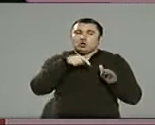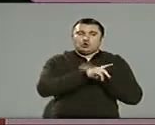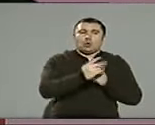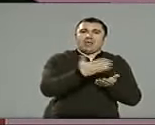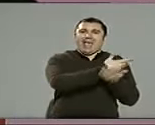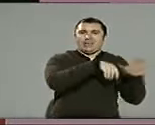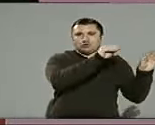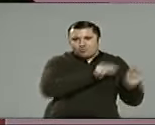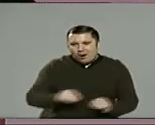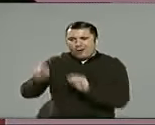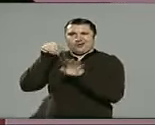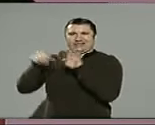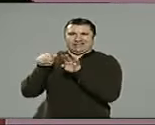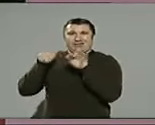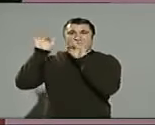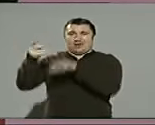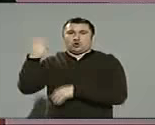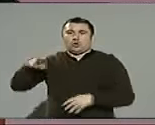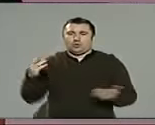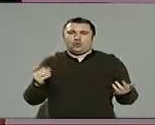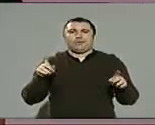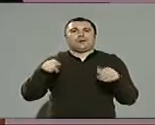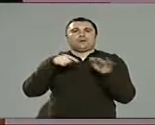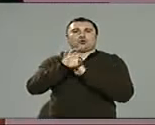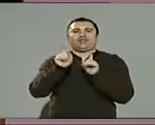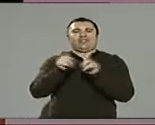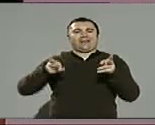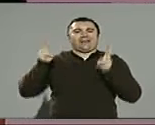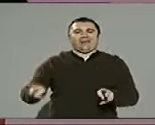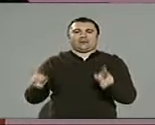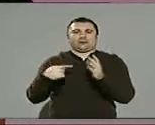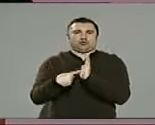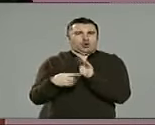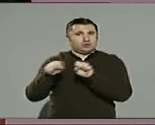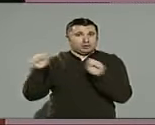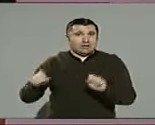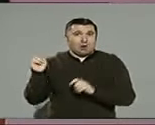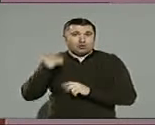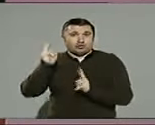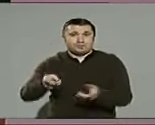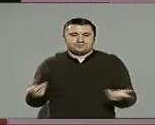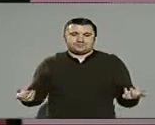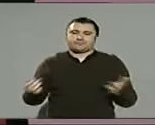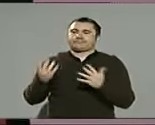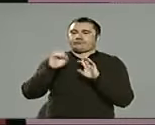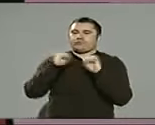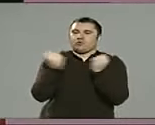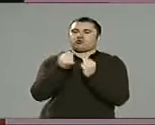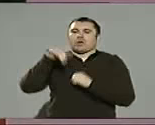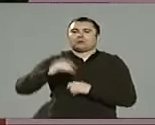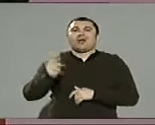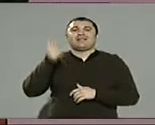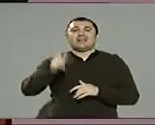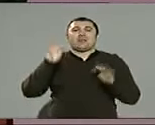stimmt genauso viel durch ein gerechteres Steuersystem. Aber ich sage Ihnen, wenn ein Staat 300 Milliarden Ausgaben